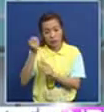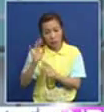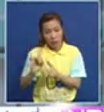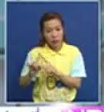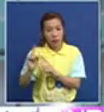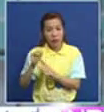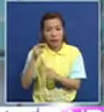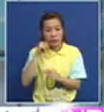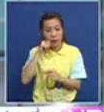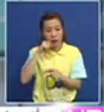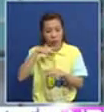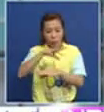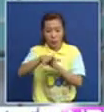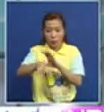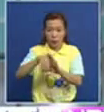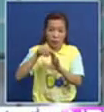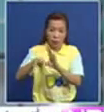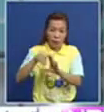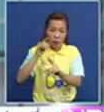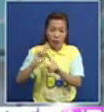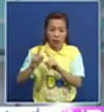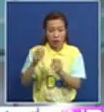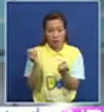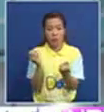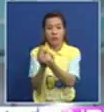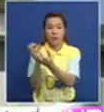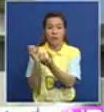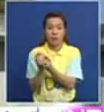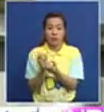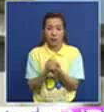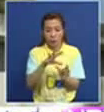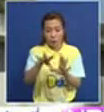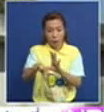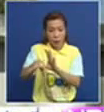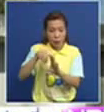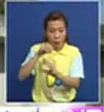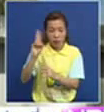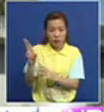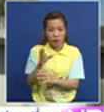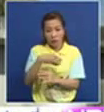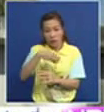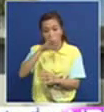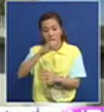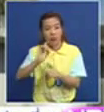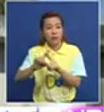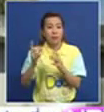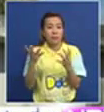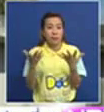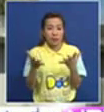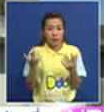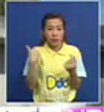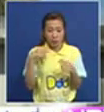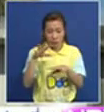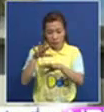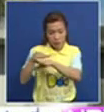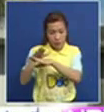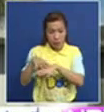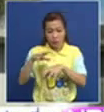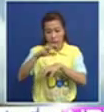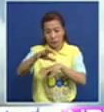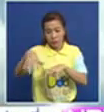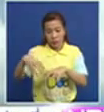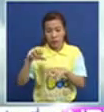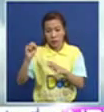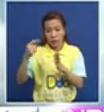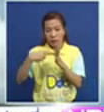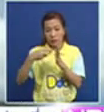ส่วนน้ำบาดาลที่ขุดเจาะไว้ใช้ไม่ได้ไม่สามารถนำมาดื่มได้ทางโรงเรียนเตรียมประสานองค์การบริหารส่วนตำบลสำโร